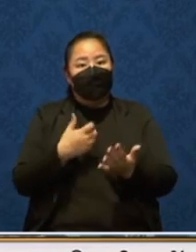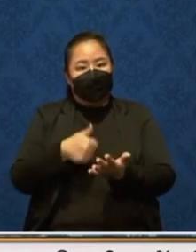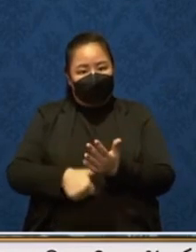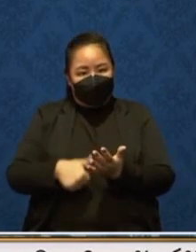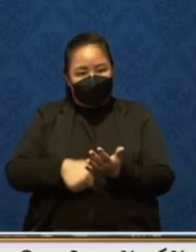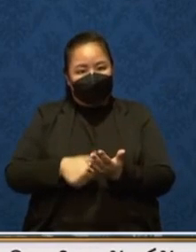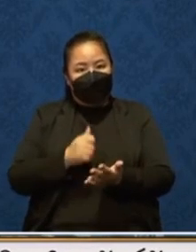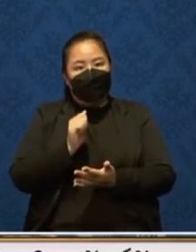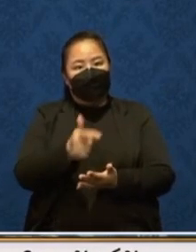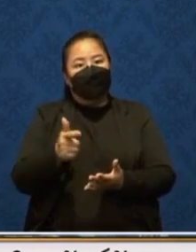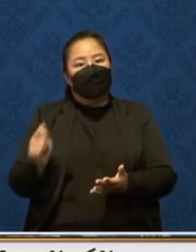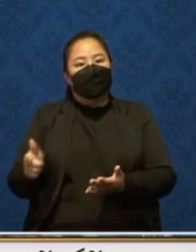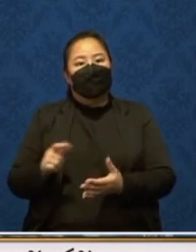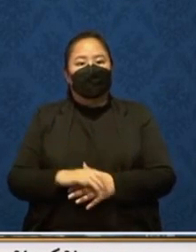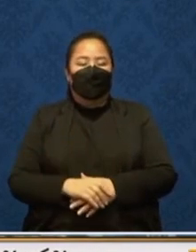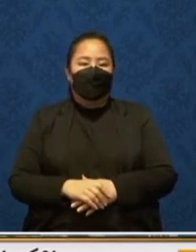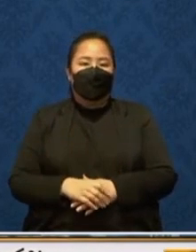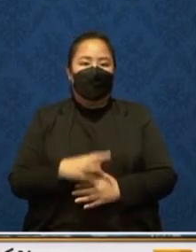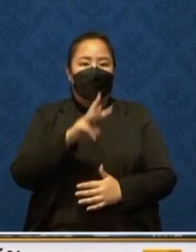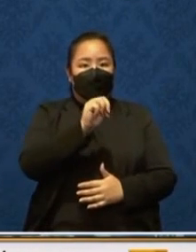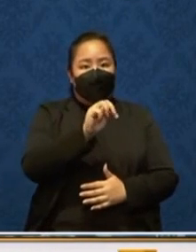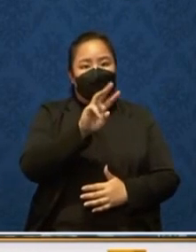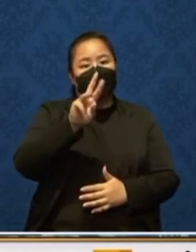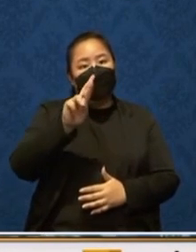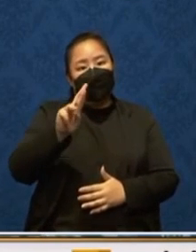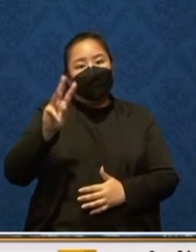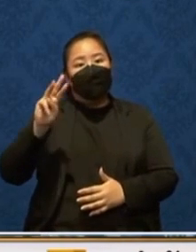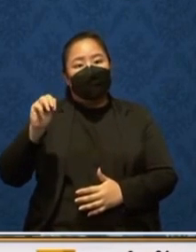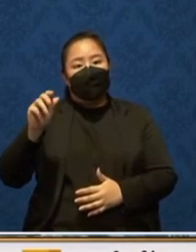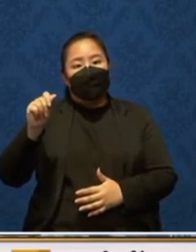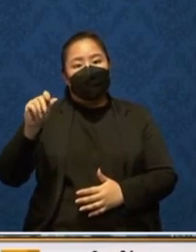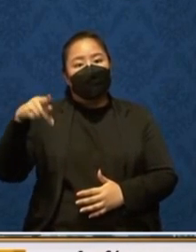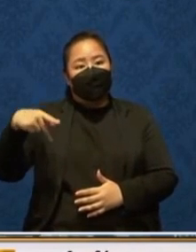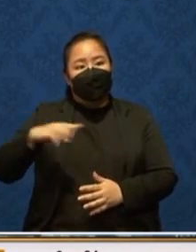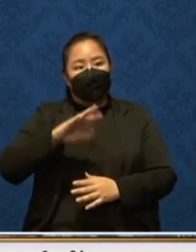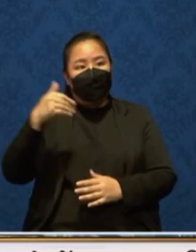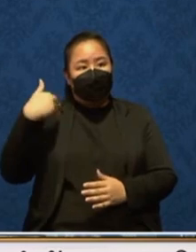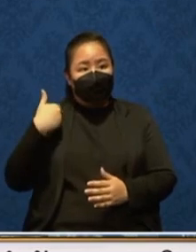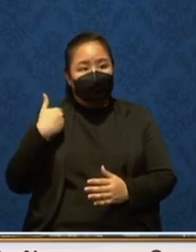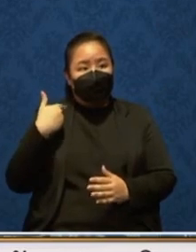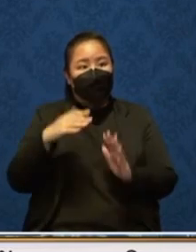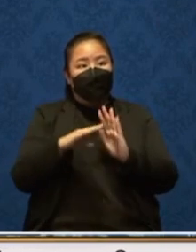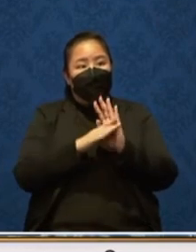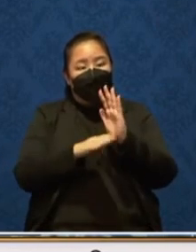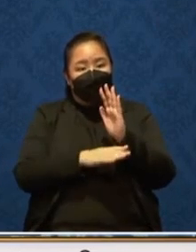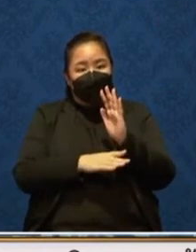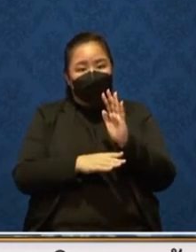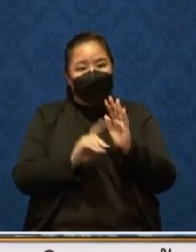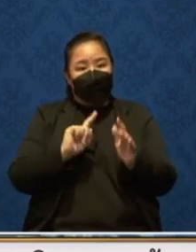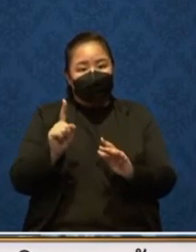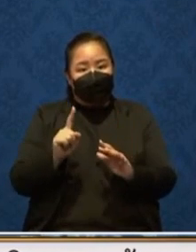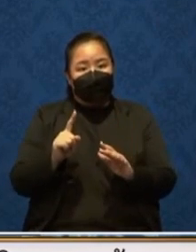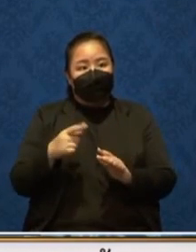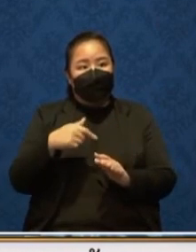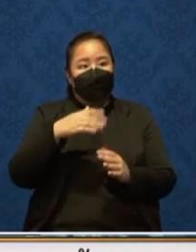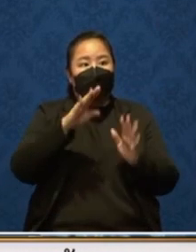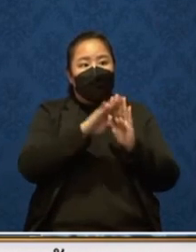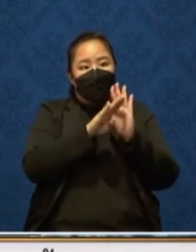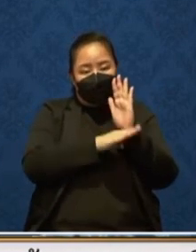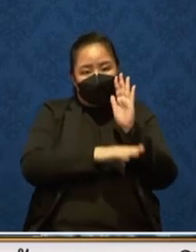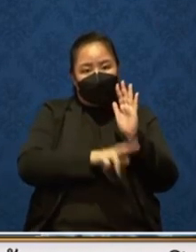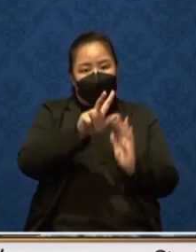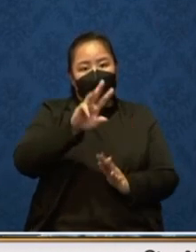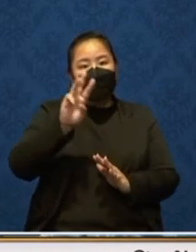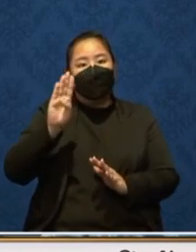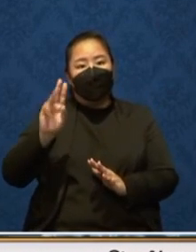สีปัญหาทจะเกิดขกบ MR Map คลายๆกนะครับไปดูคลปอัพภปายไม่ไว้วางใจนะครับเสิร์ดว่ากระบวนการ 3 ปอ กับ